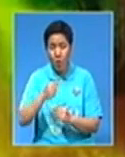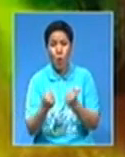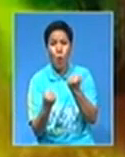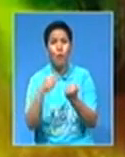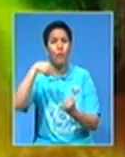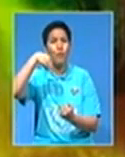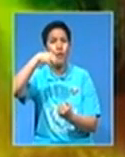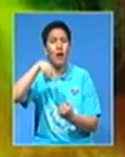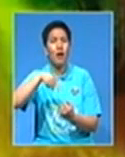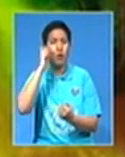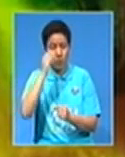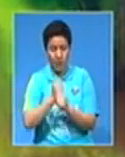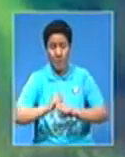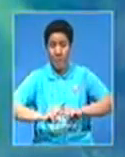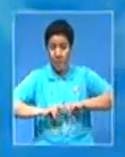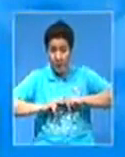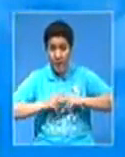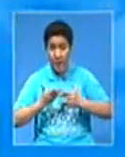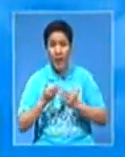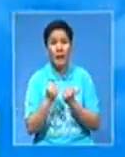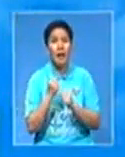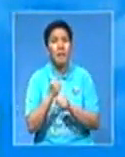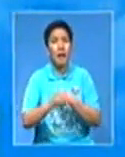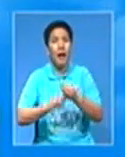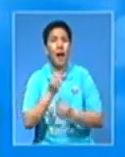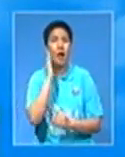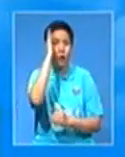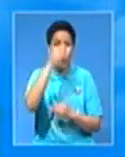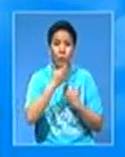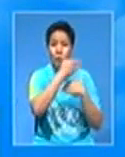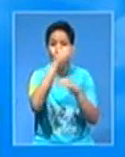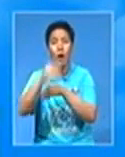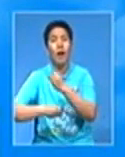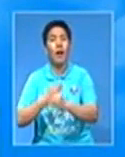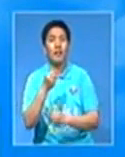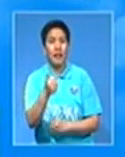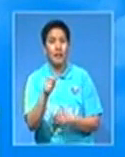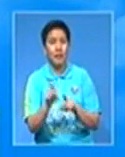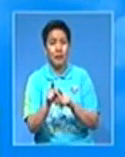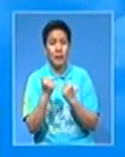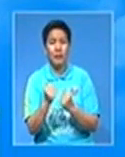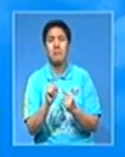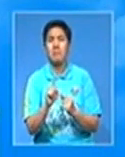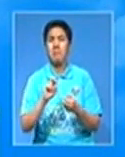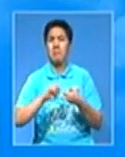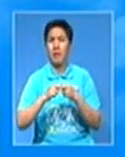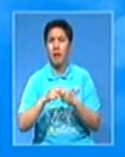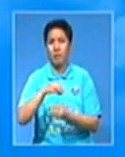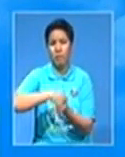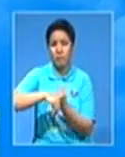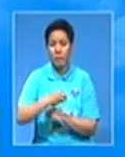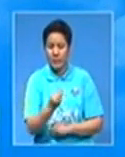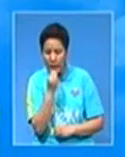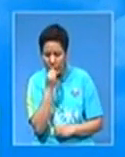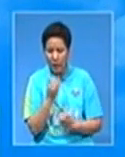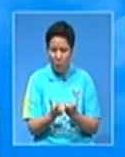ฟ้าเพื่อจะผลิตใช้เองแล้วก็จำหน่ายต่อไปในอนาคตด้วยนะครับสำหรับเรื่องปัญหาปากท้องของประชาช